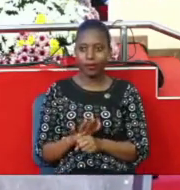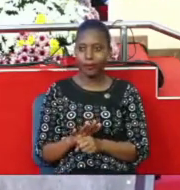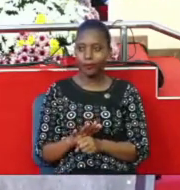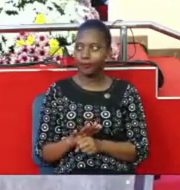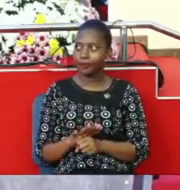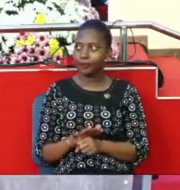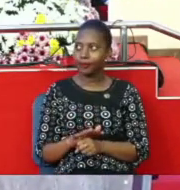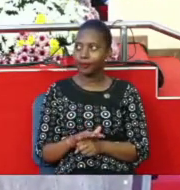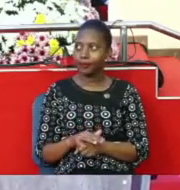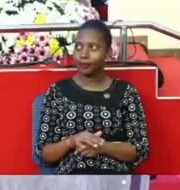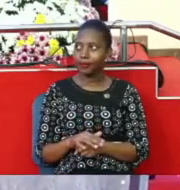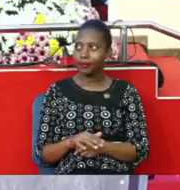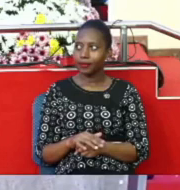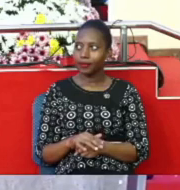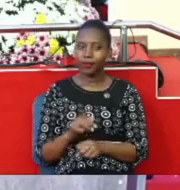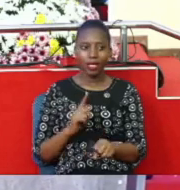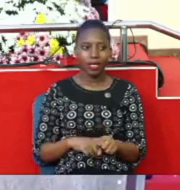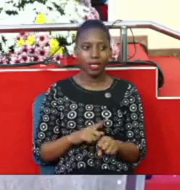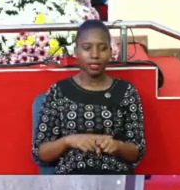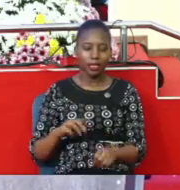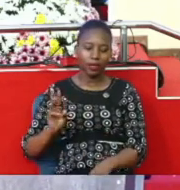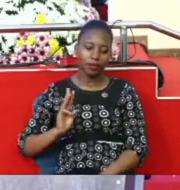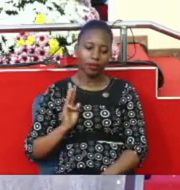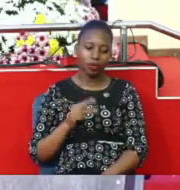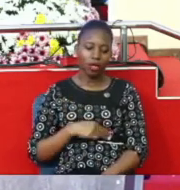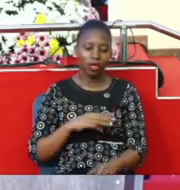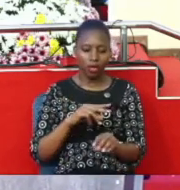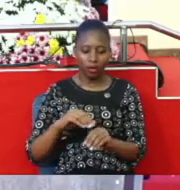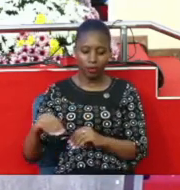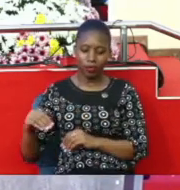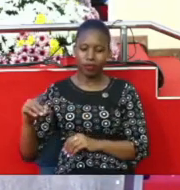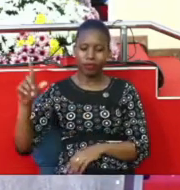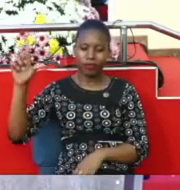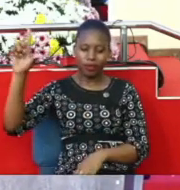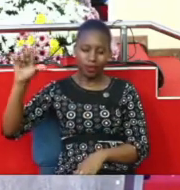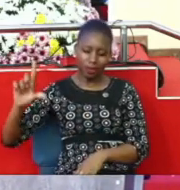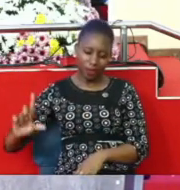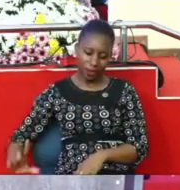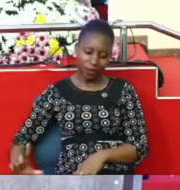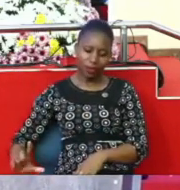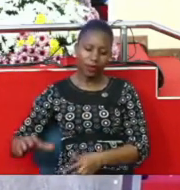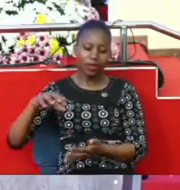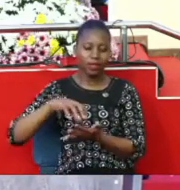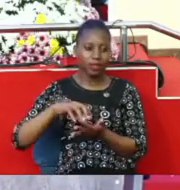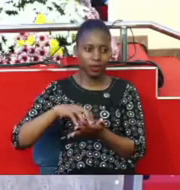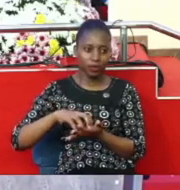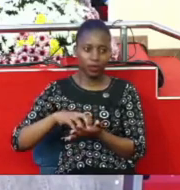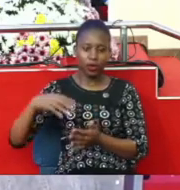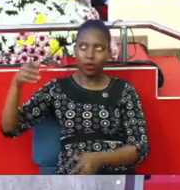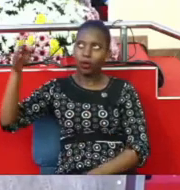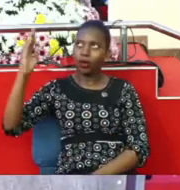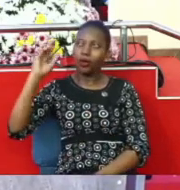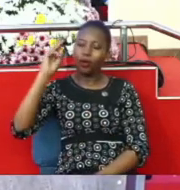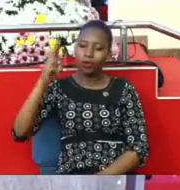When we go to our lowest, tukienda katika sehemu yetu ya chini, then God will lift us up. Na Mungu naye atatuinua. If we have faith